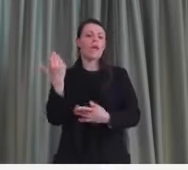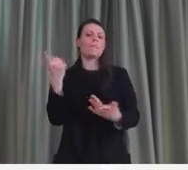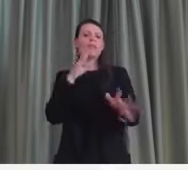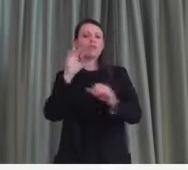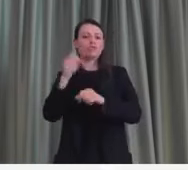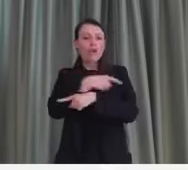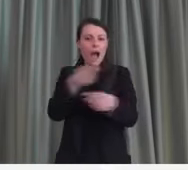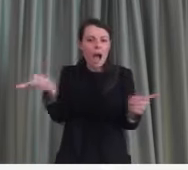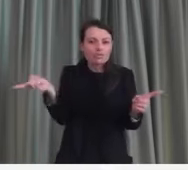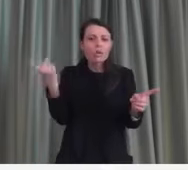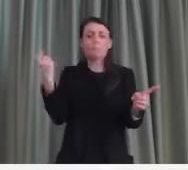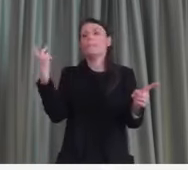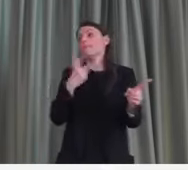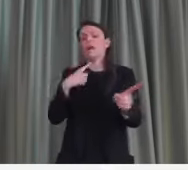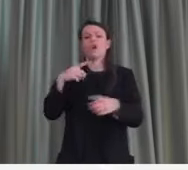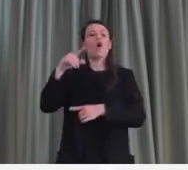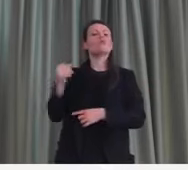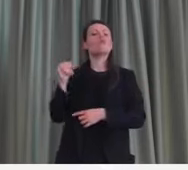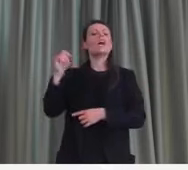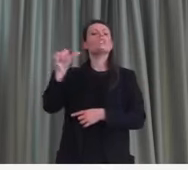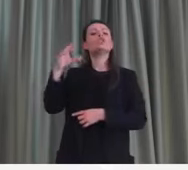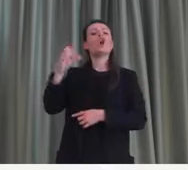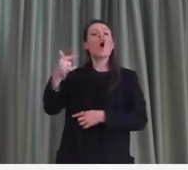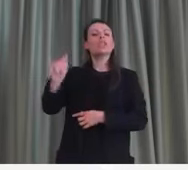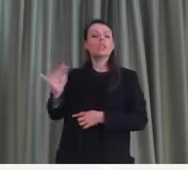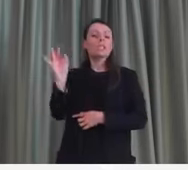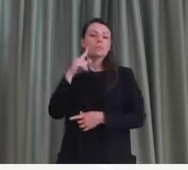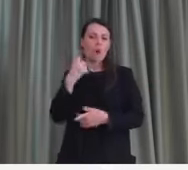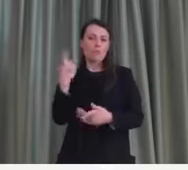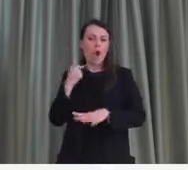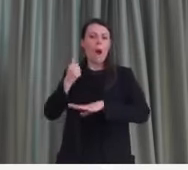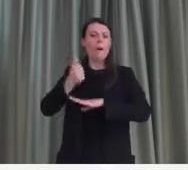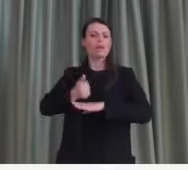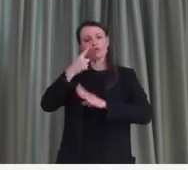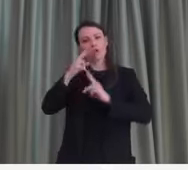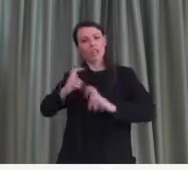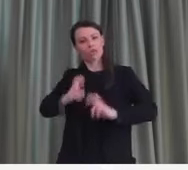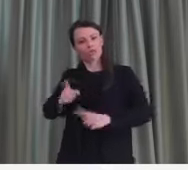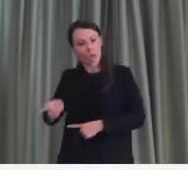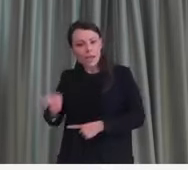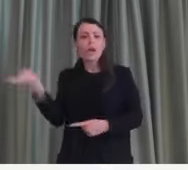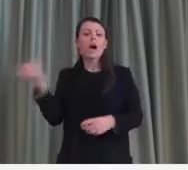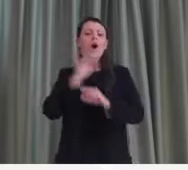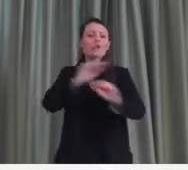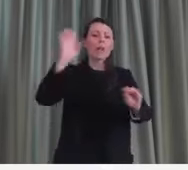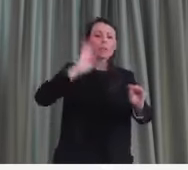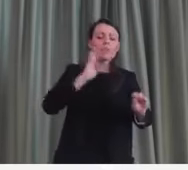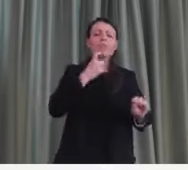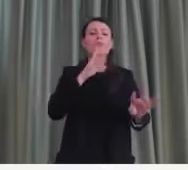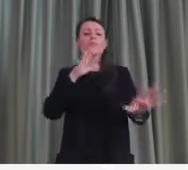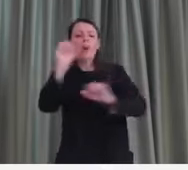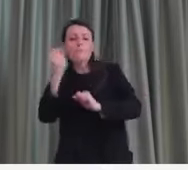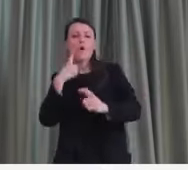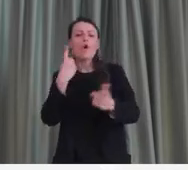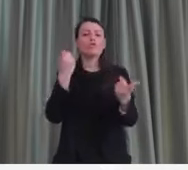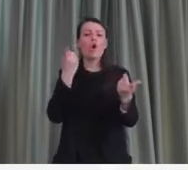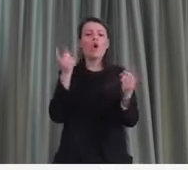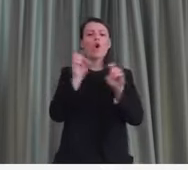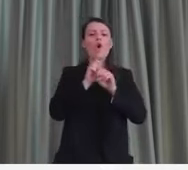ricerca quindi chiediamo a tutti loro di pubblicizzare questa app perché è di vitale importanza per noi prima di